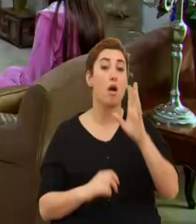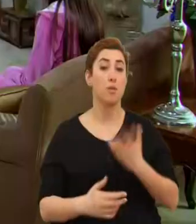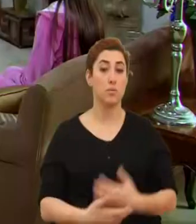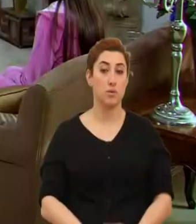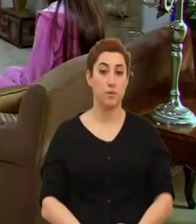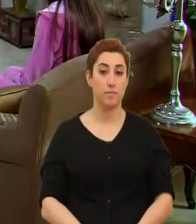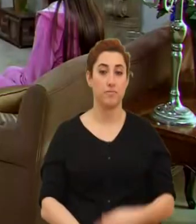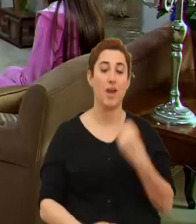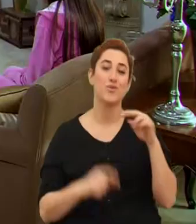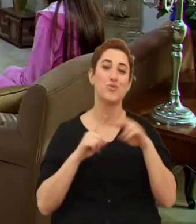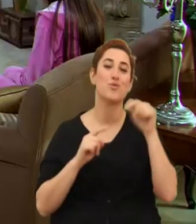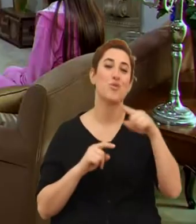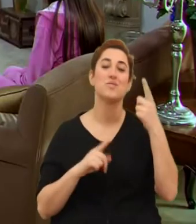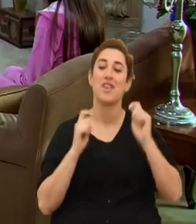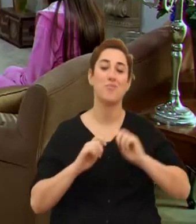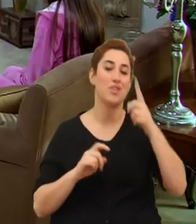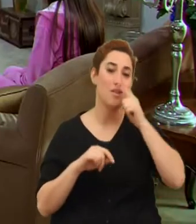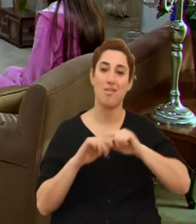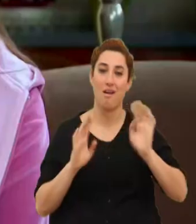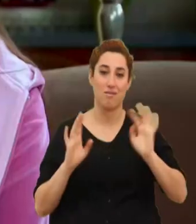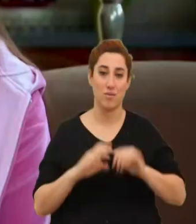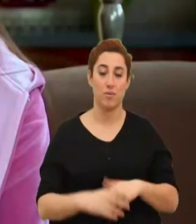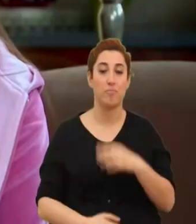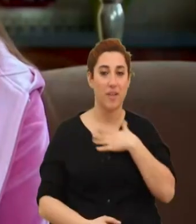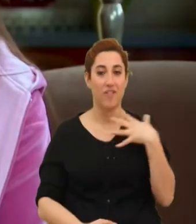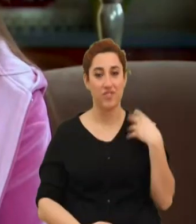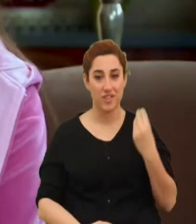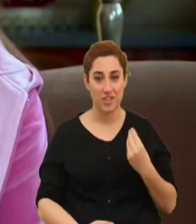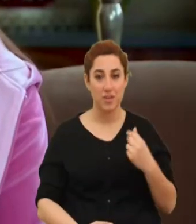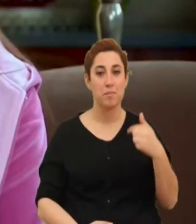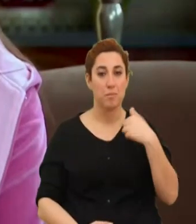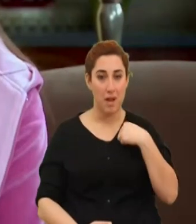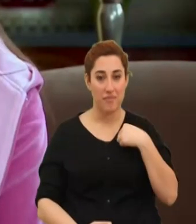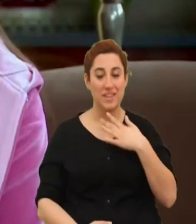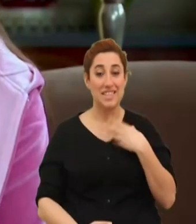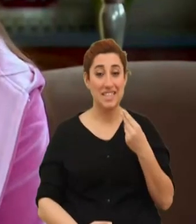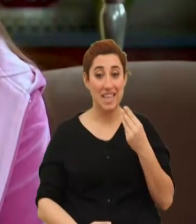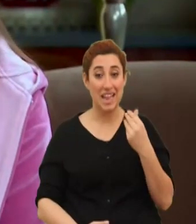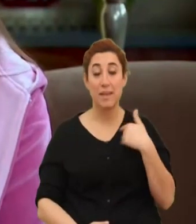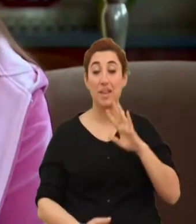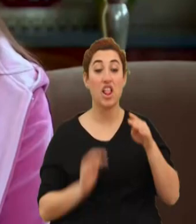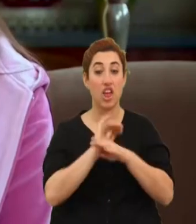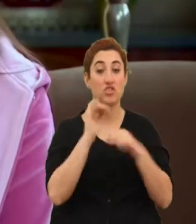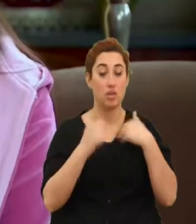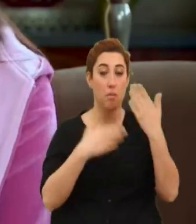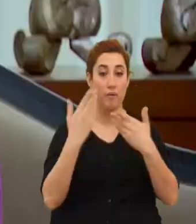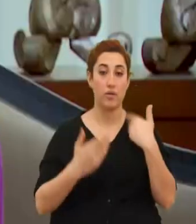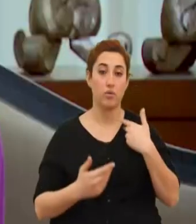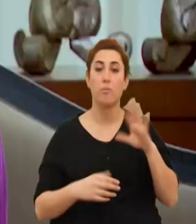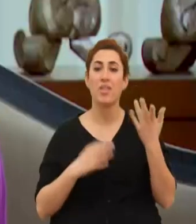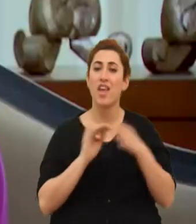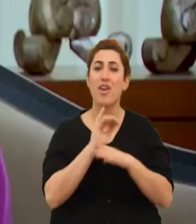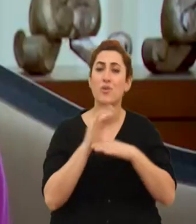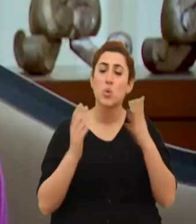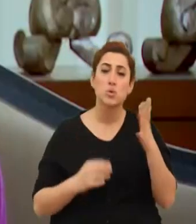bakmıyor. Ay Nurhan'cığımın böyle bir şey yapacağına inanmıyorum ben. Anneciğim ben hissettiklerimi değil, yaşadıklarımı söylüyorum. Ay